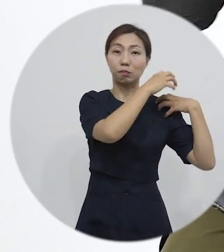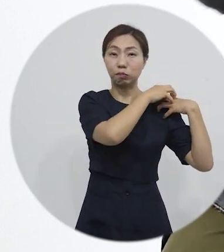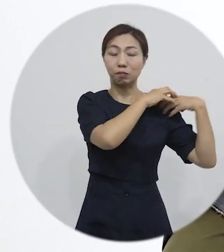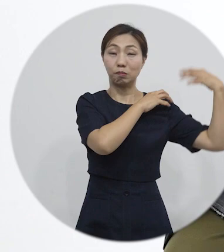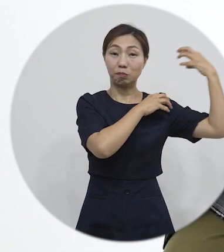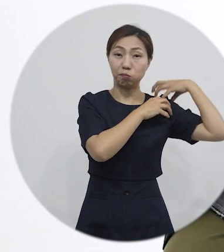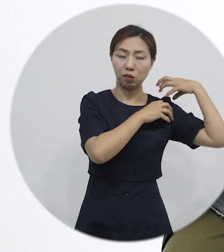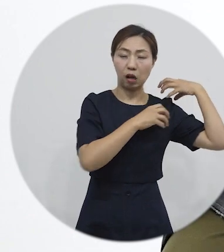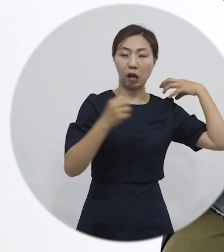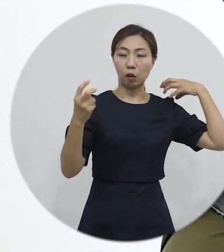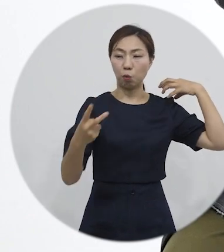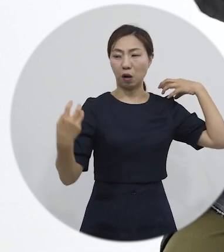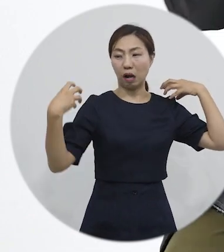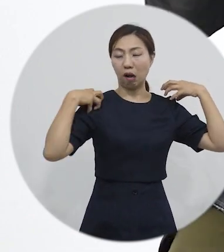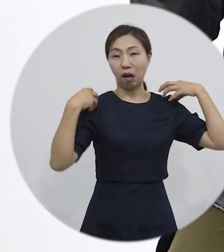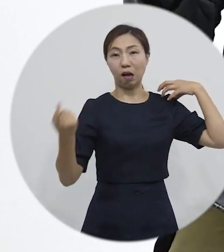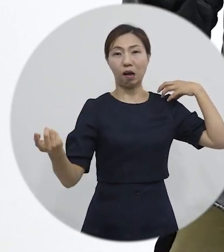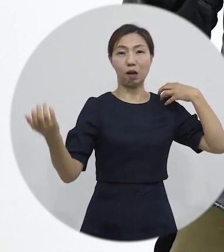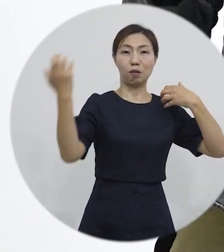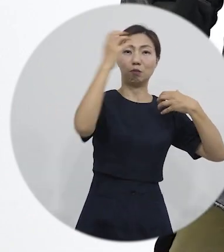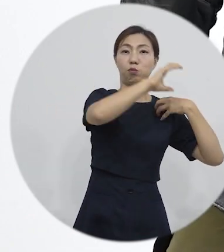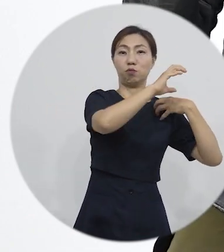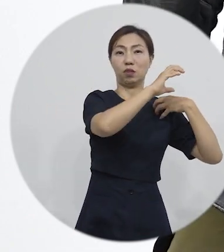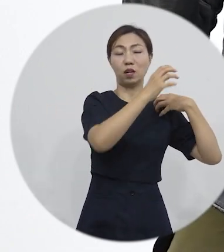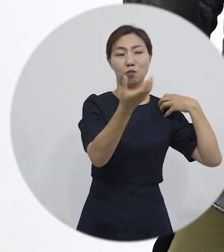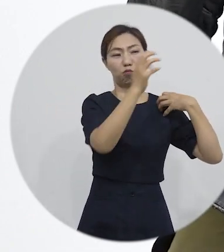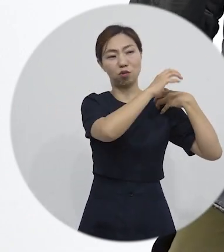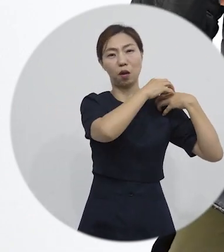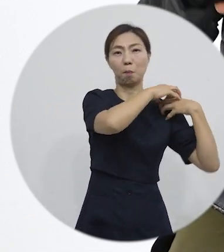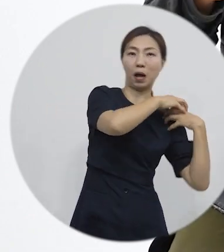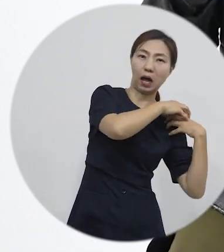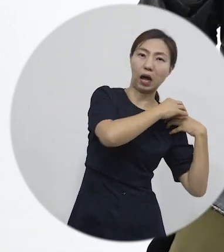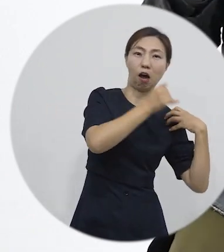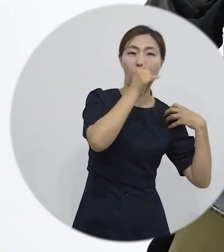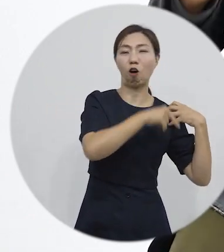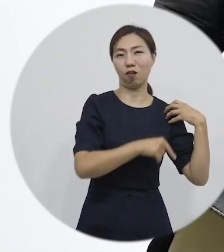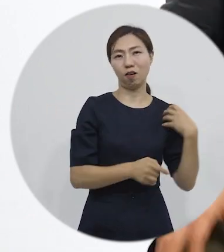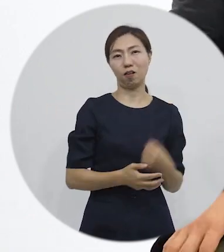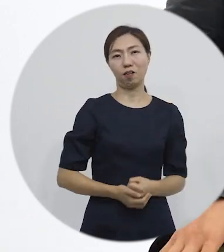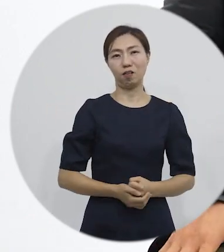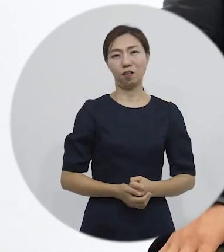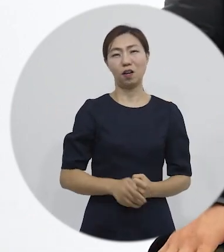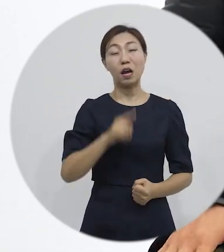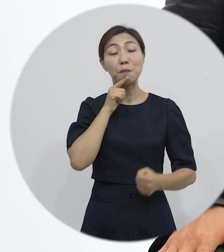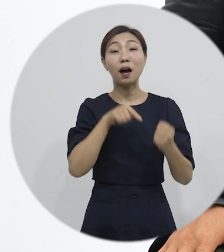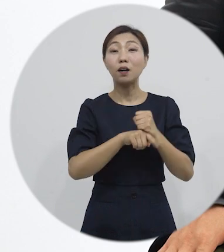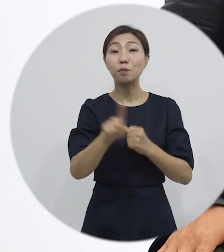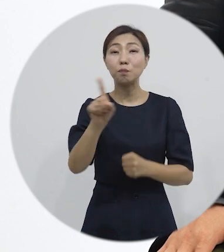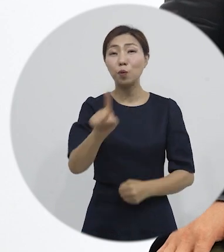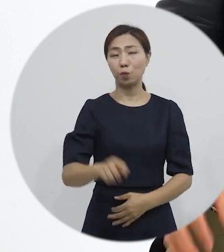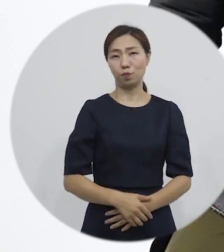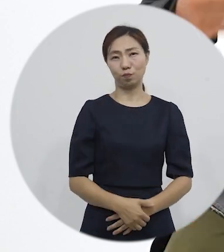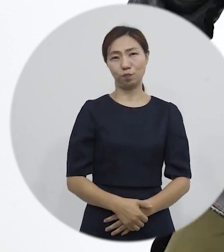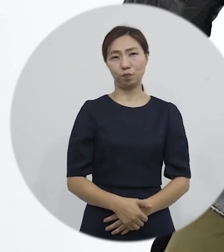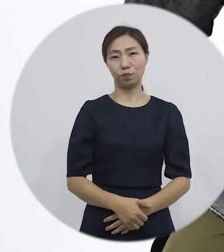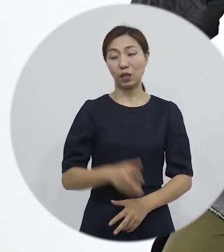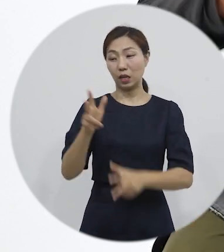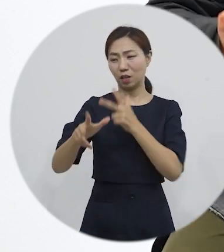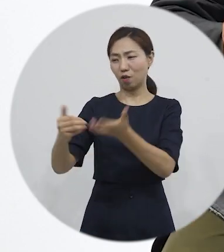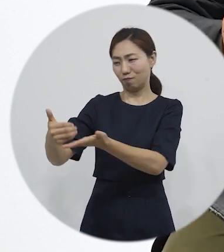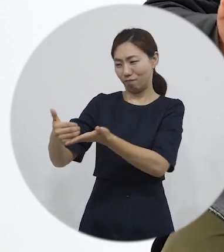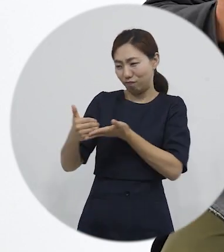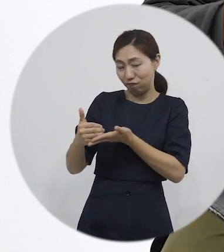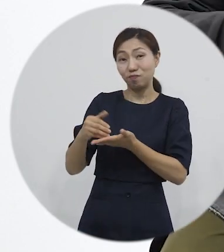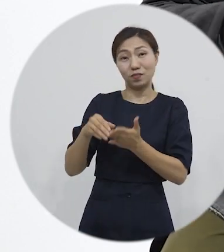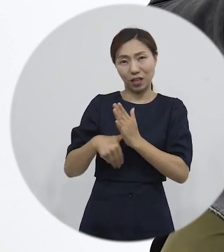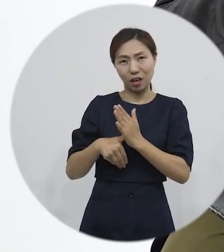사업부서에서 기존의 사업과 섞어서 집행하는 것이 일반적입니다. 이걸 통해서 말씀을 드리고 싶은 건 뭐냐? 사업을